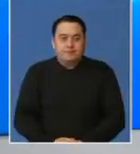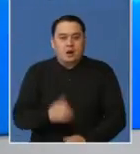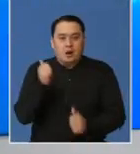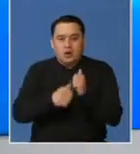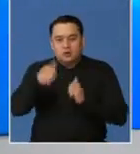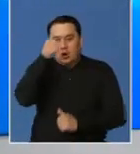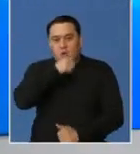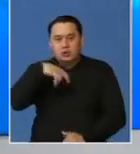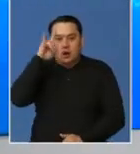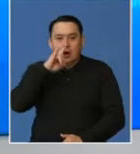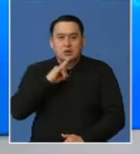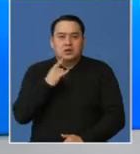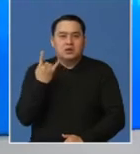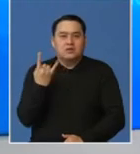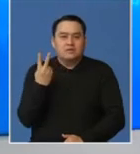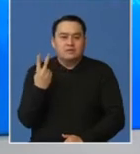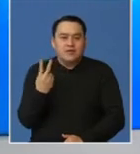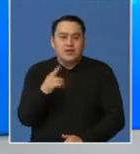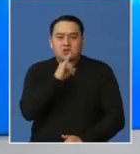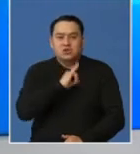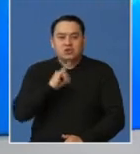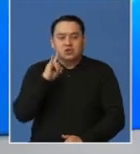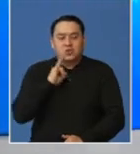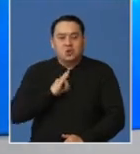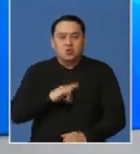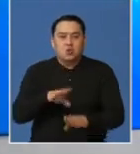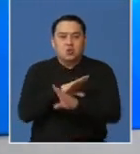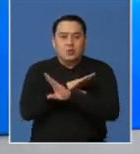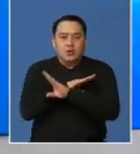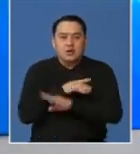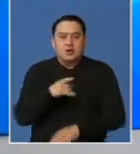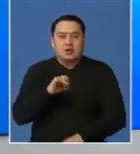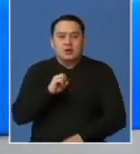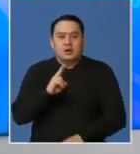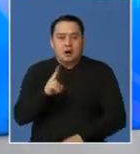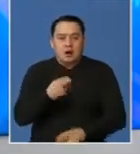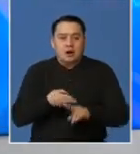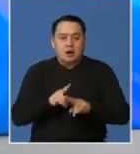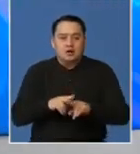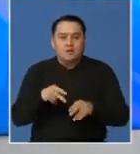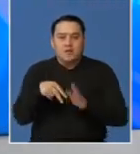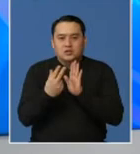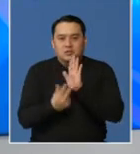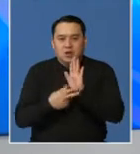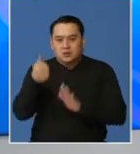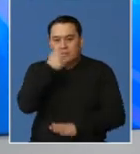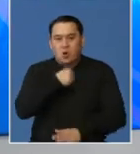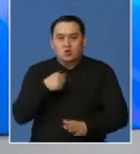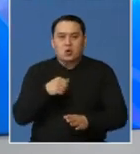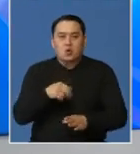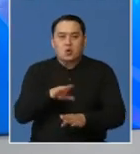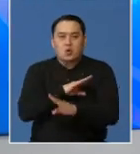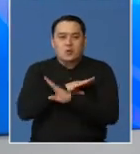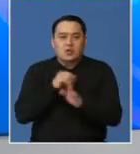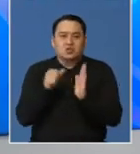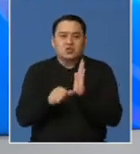Ежегодно в Казахстане 2 женщины умирают от рака шейки матки. Только Алматинская область в 2018 году потеряла